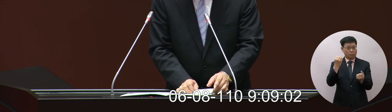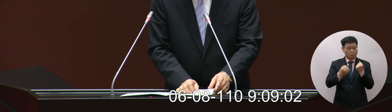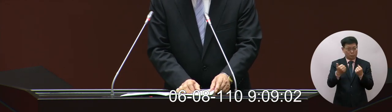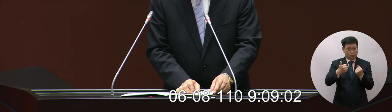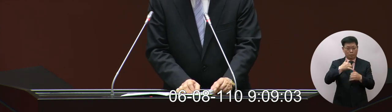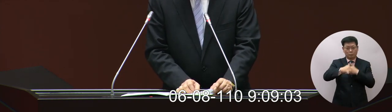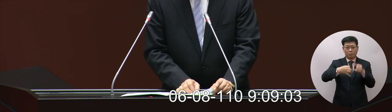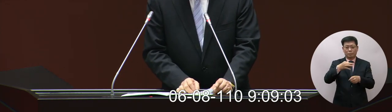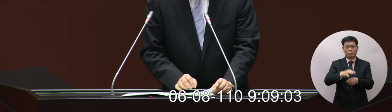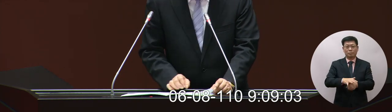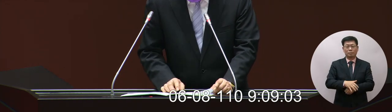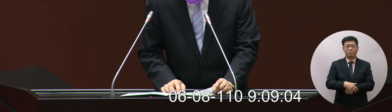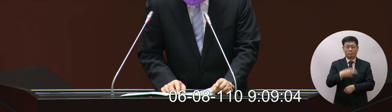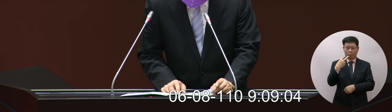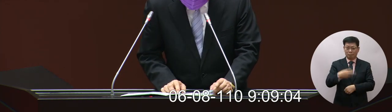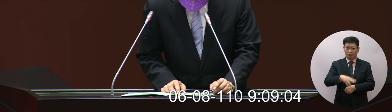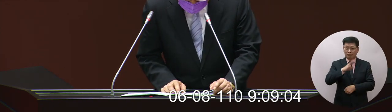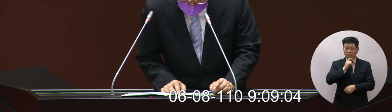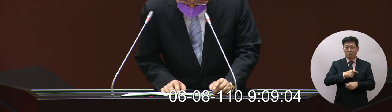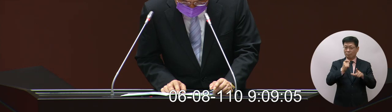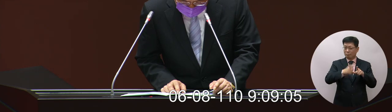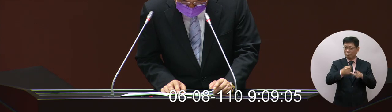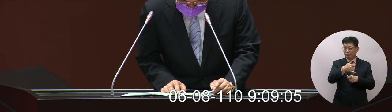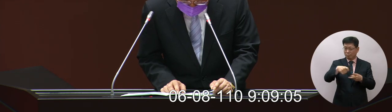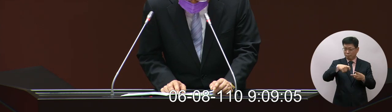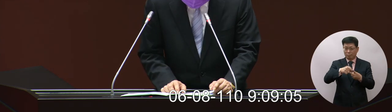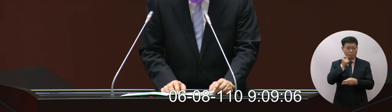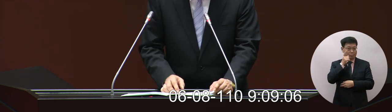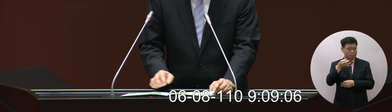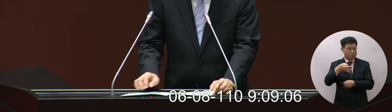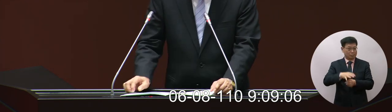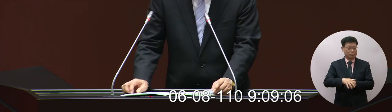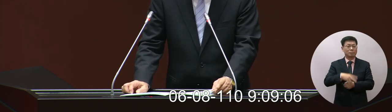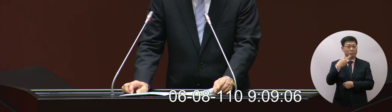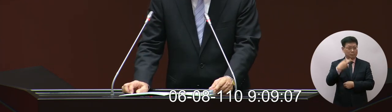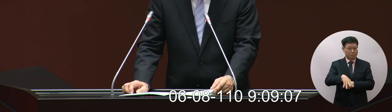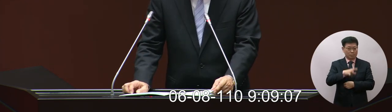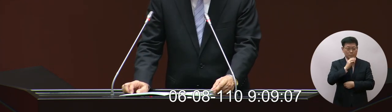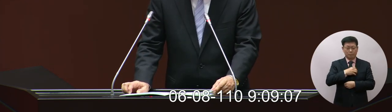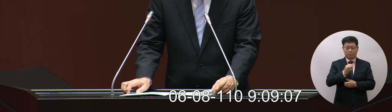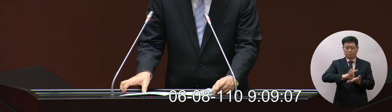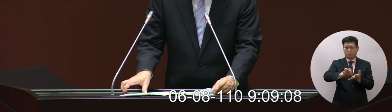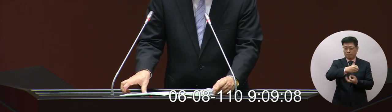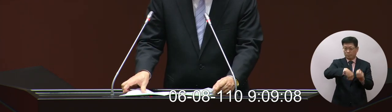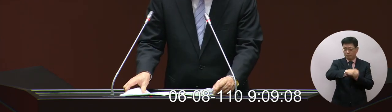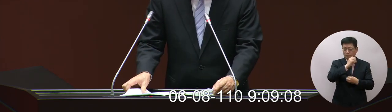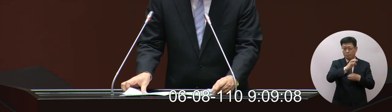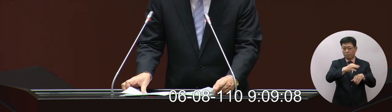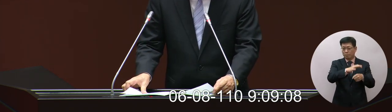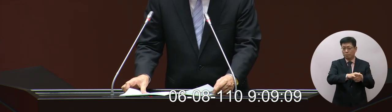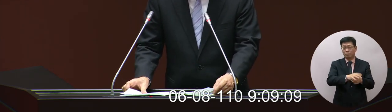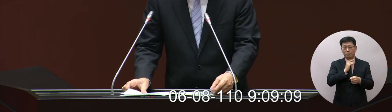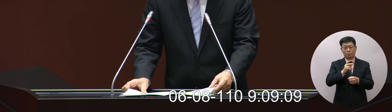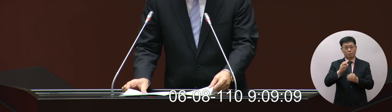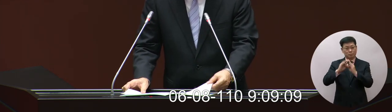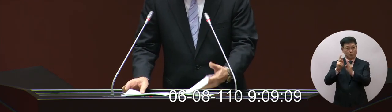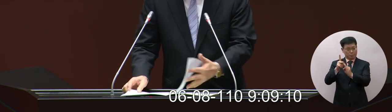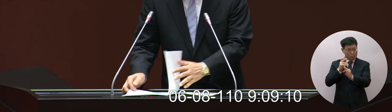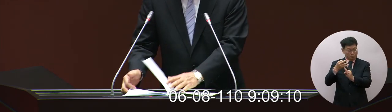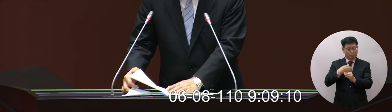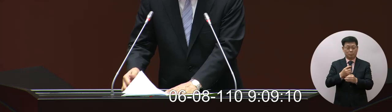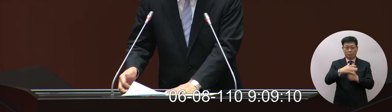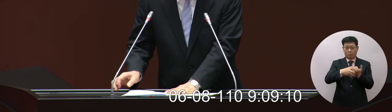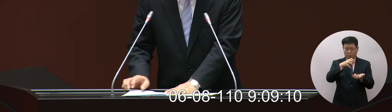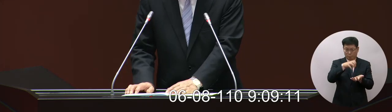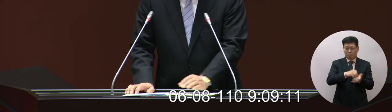生活补贴，以及企业员工薪资跟营运成本补贴、贷款融资